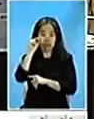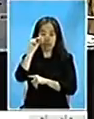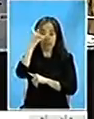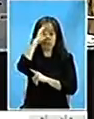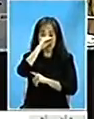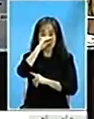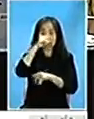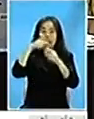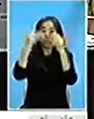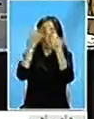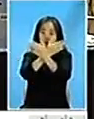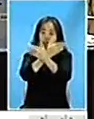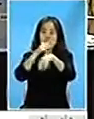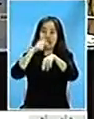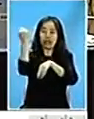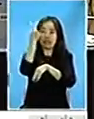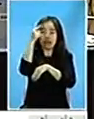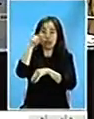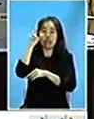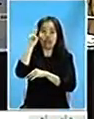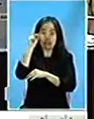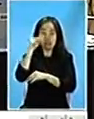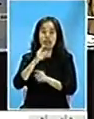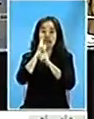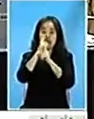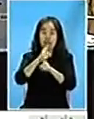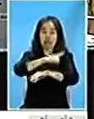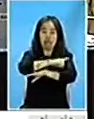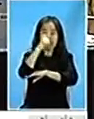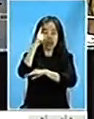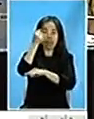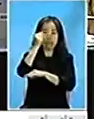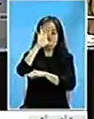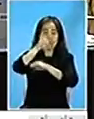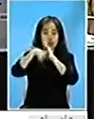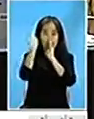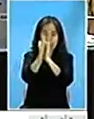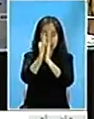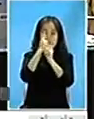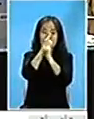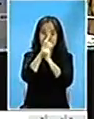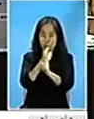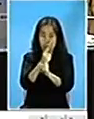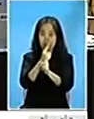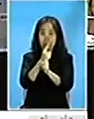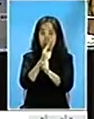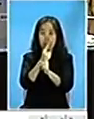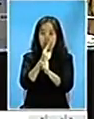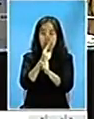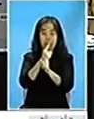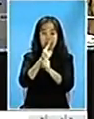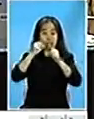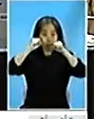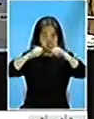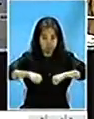เป็น 1.30 เอาหลักการวันละ15ชั่วโมงครับวันละ15ชั่วโมงก็น่าจะเป็นข้อยุติร่ว